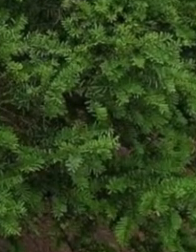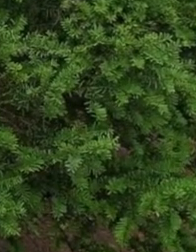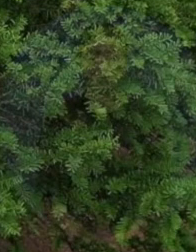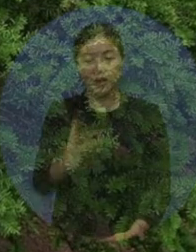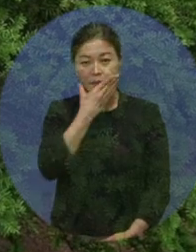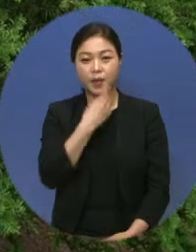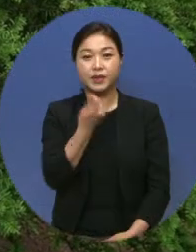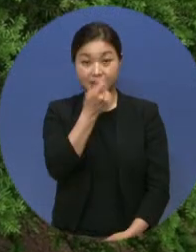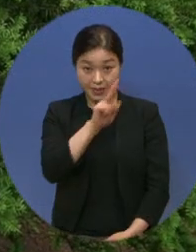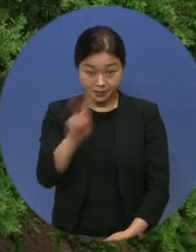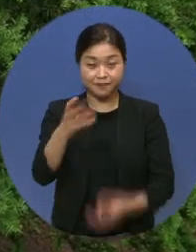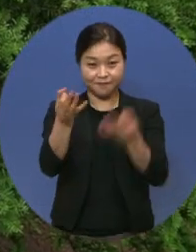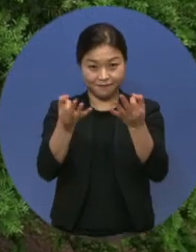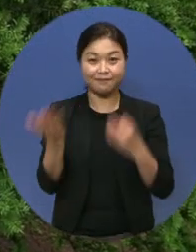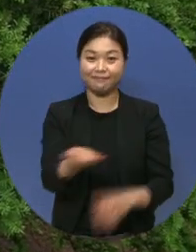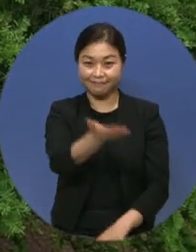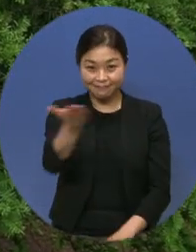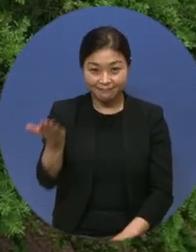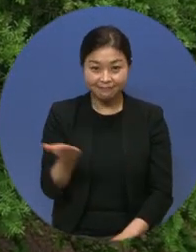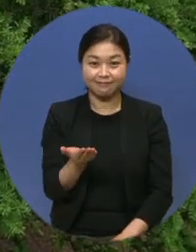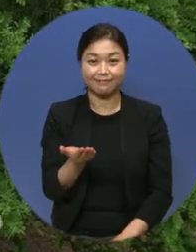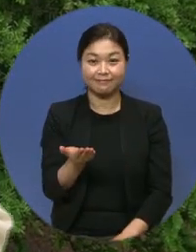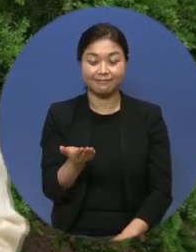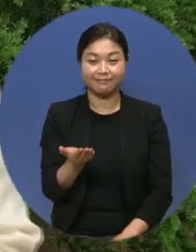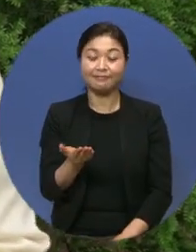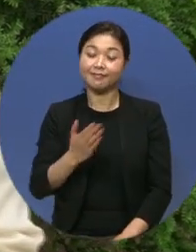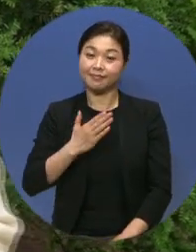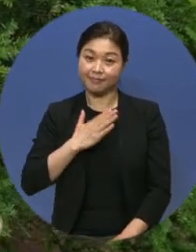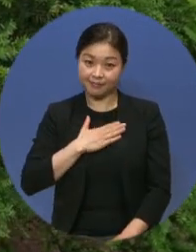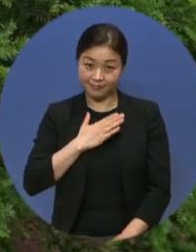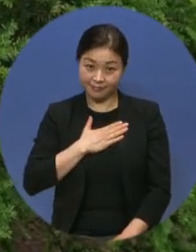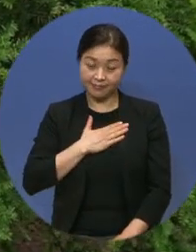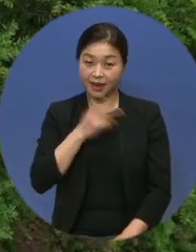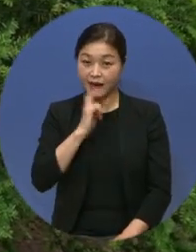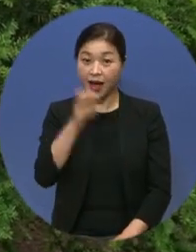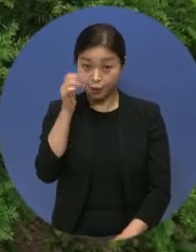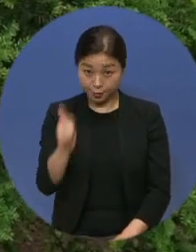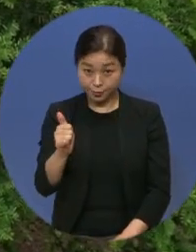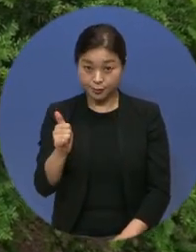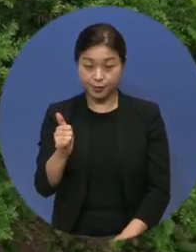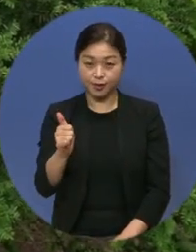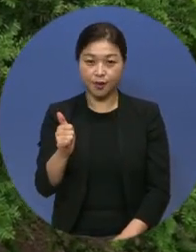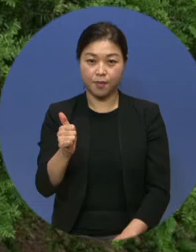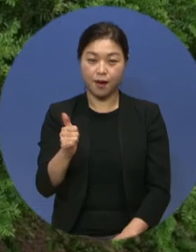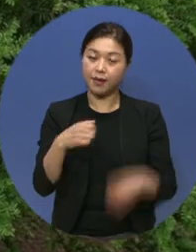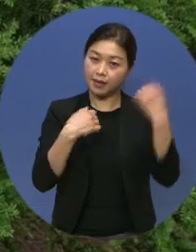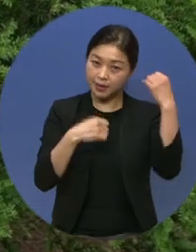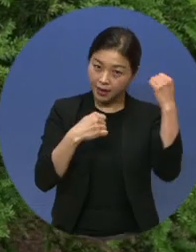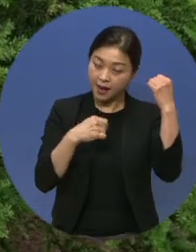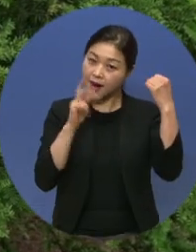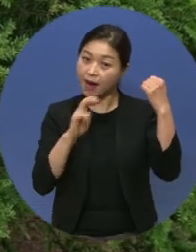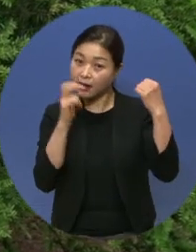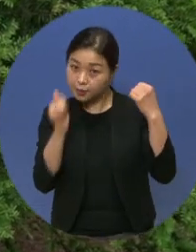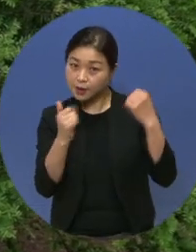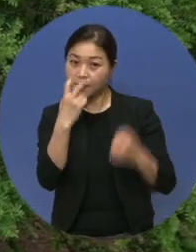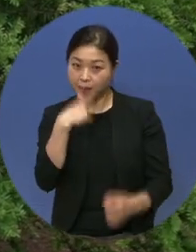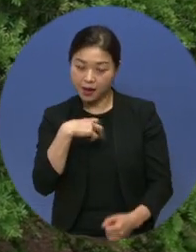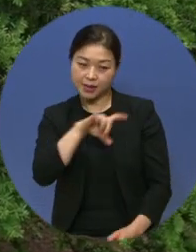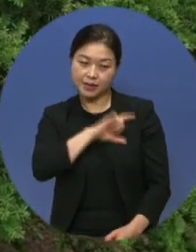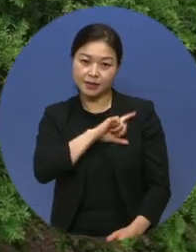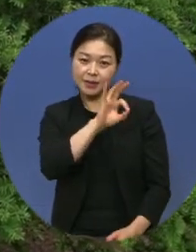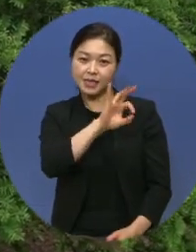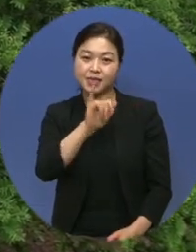복지 TV를 시청해 주시는 시청자 여러분, 저는 가수 탈가수라고 하죠. 탤런트 가수